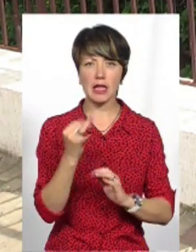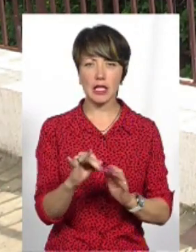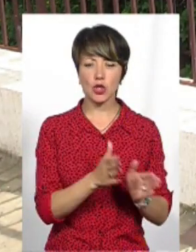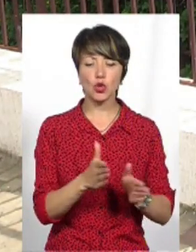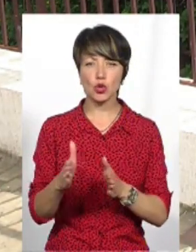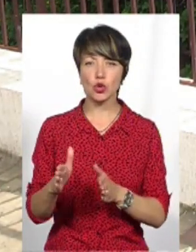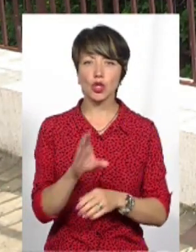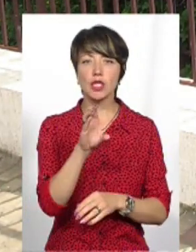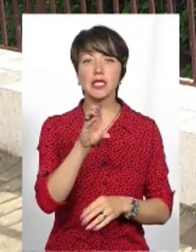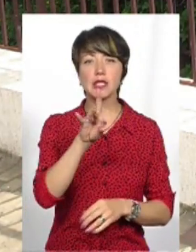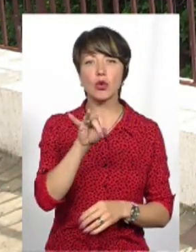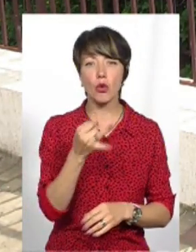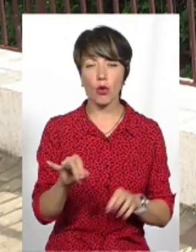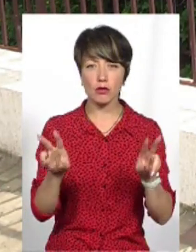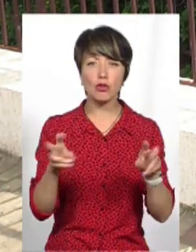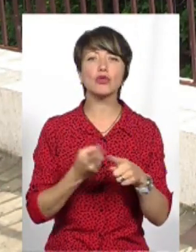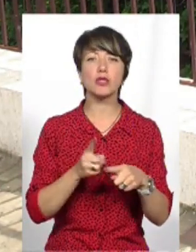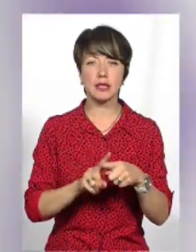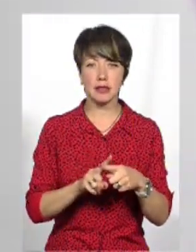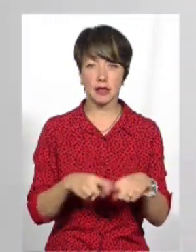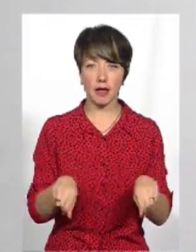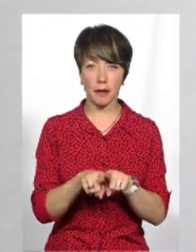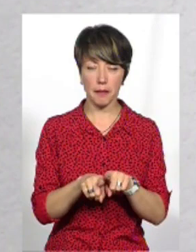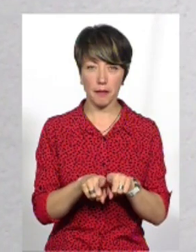Що таке аграрний строй? Можливо, це устрій?